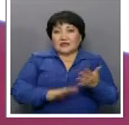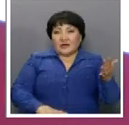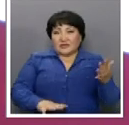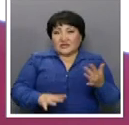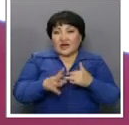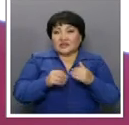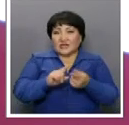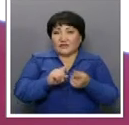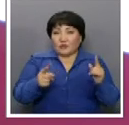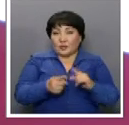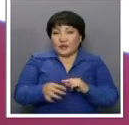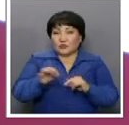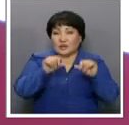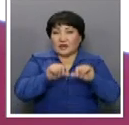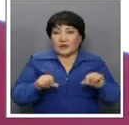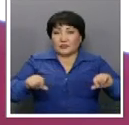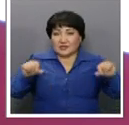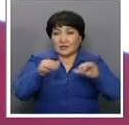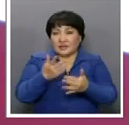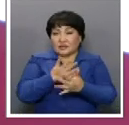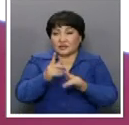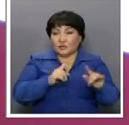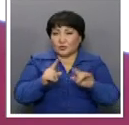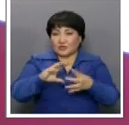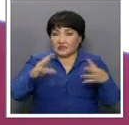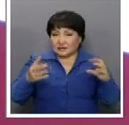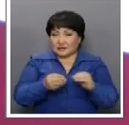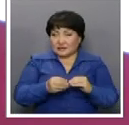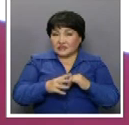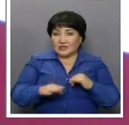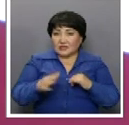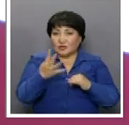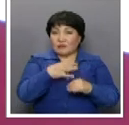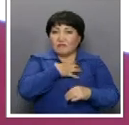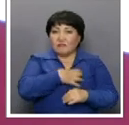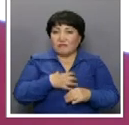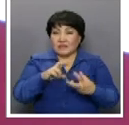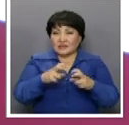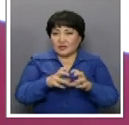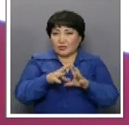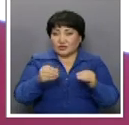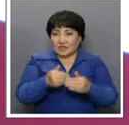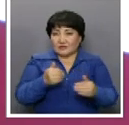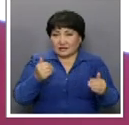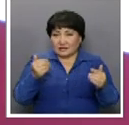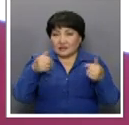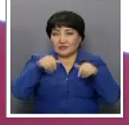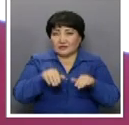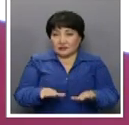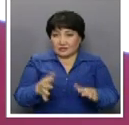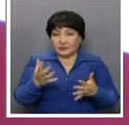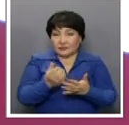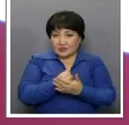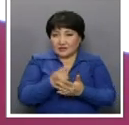Жер реформасы жөніндегі комиссия бірнеше отырыс нәтижесінде жерге 4 маңызды мәселе бойынша алдын ала ұйғарымға келді. Ең